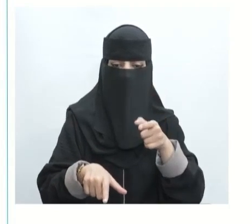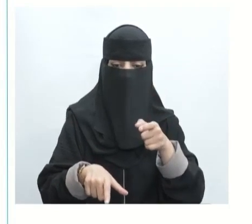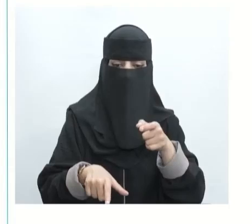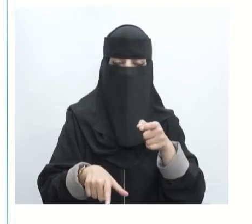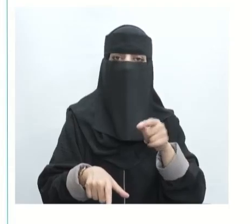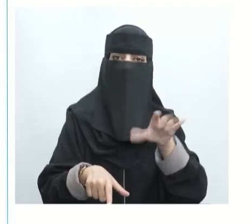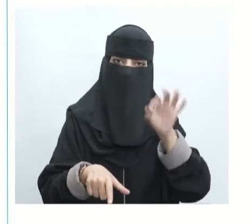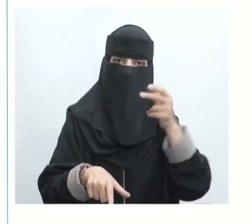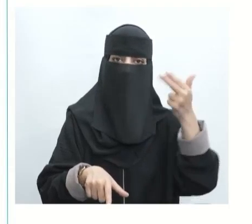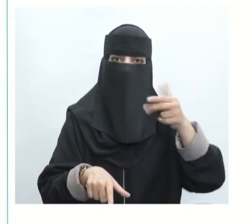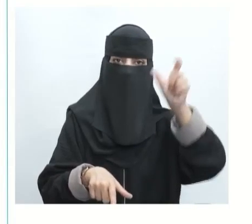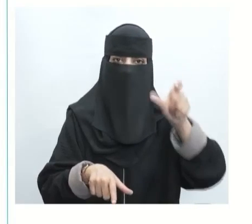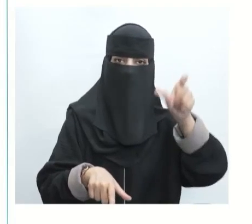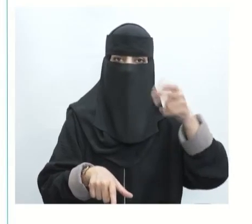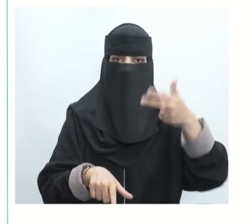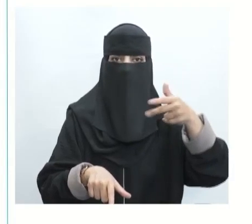الغائبات،